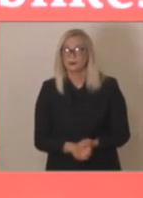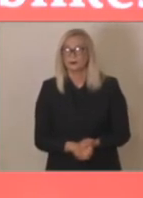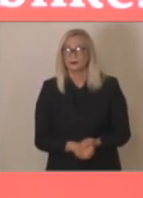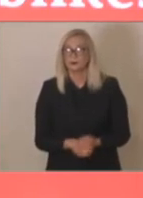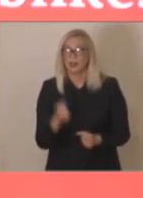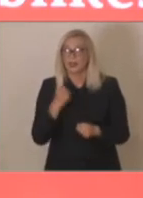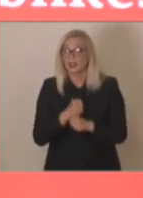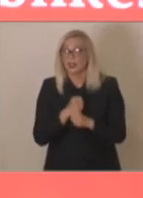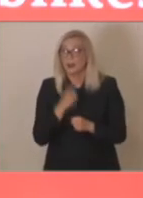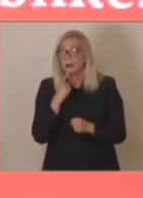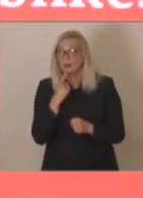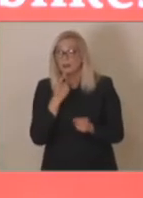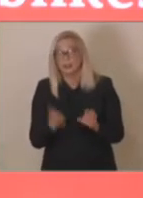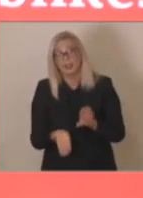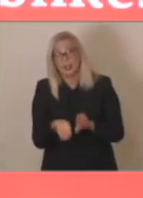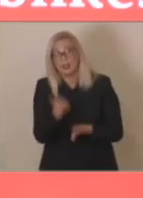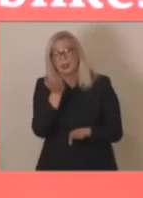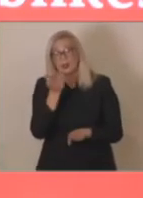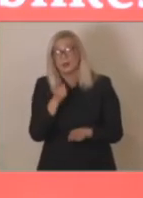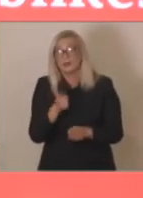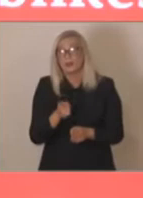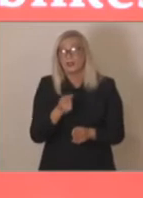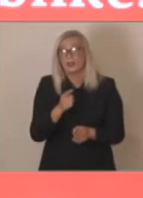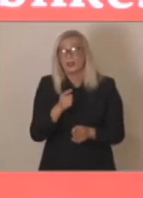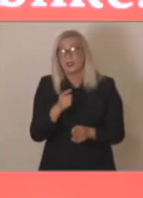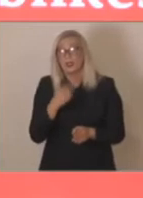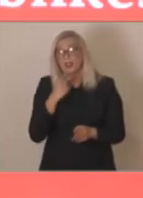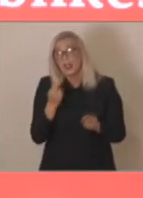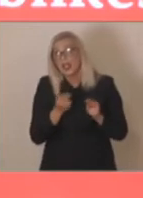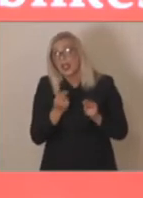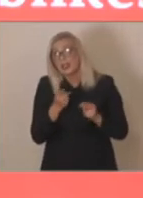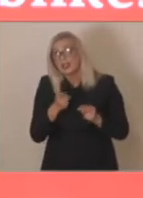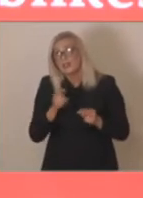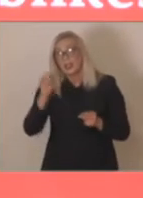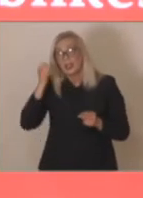да работиме на зголемување на расположливоста на енергетските ресурси.